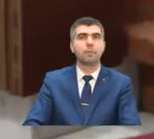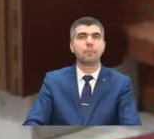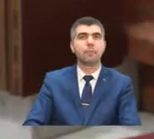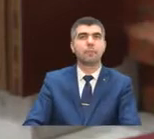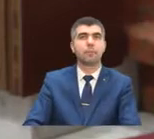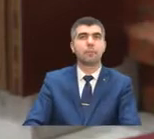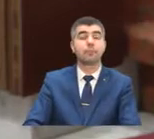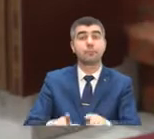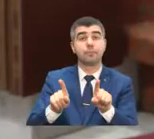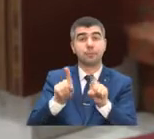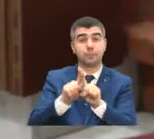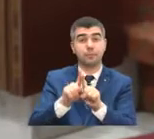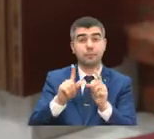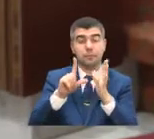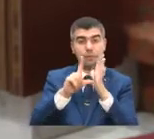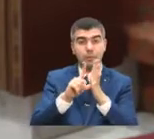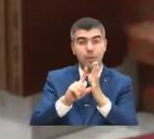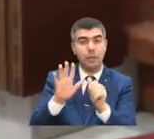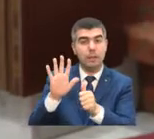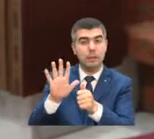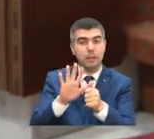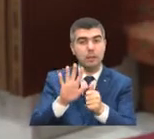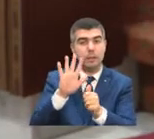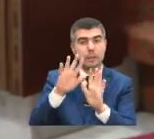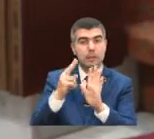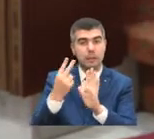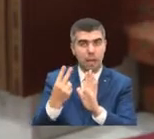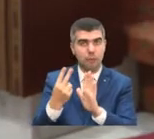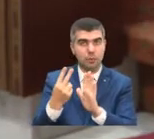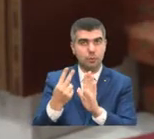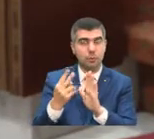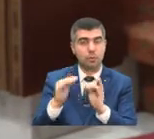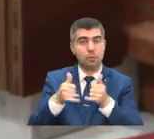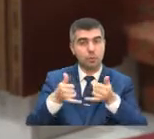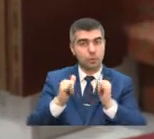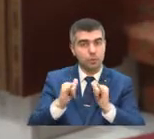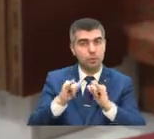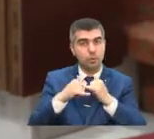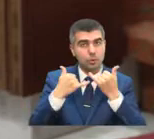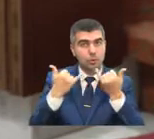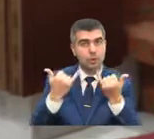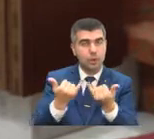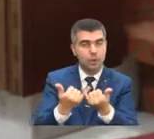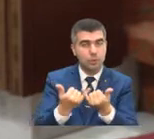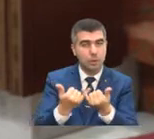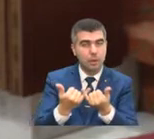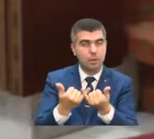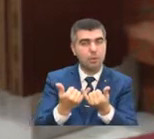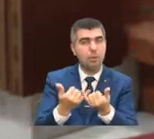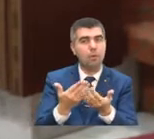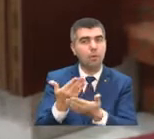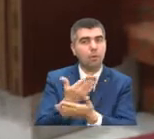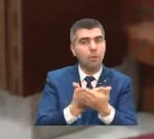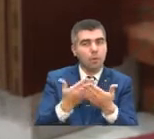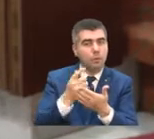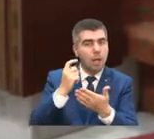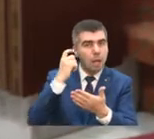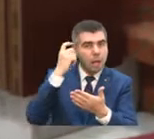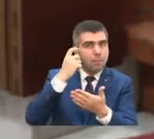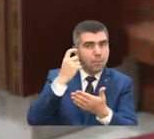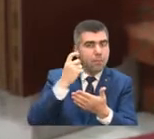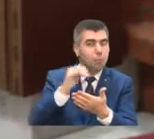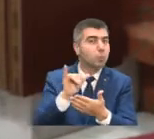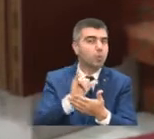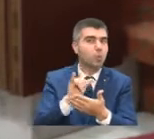بأن بالنسبة للقانون 66-12 نجلسوا جميع وربما واحد الجنة ديال التفكير باش حقا نفكروا